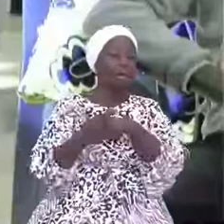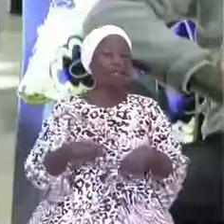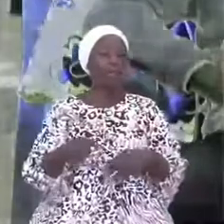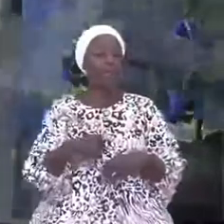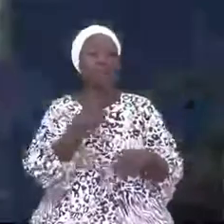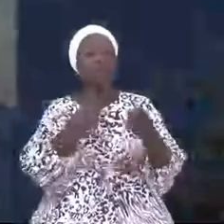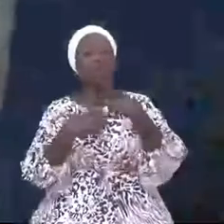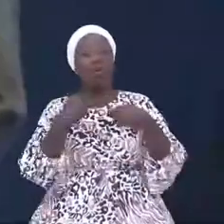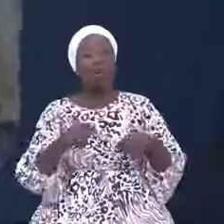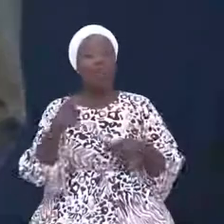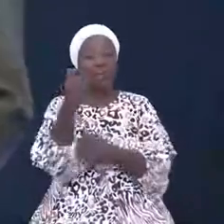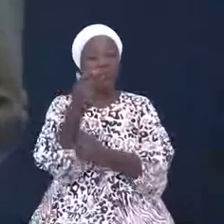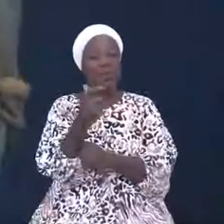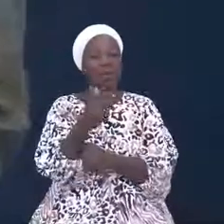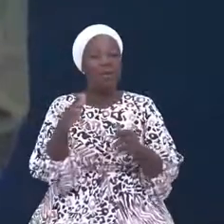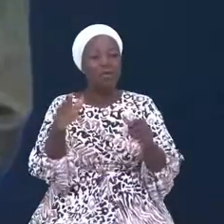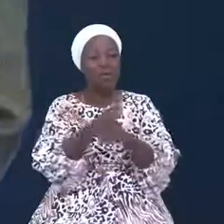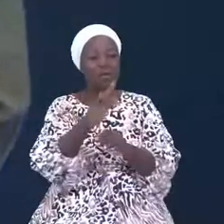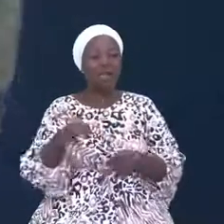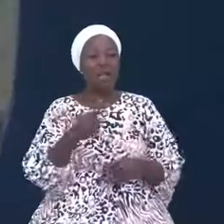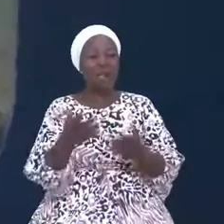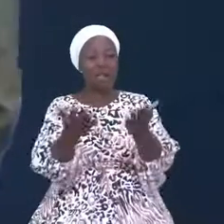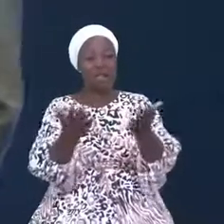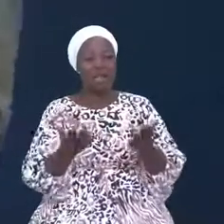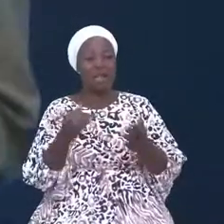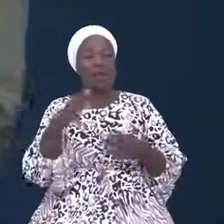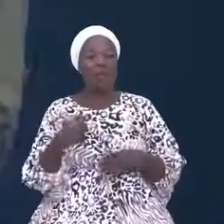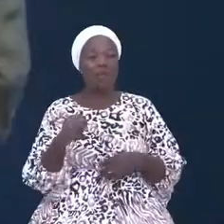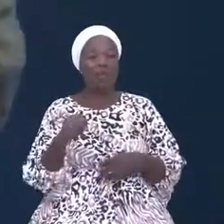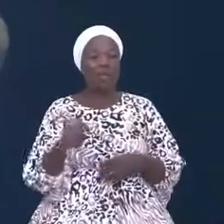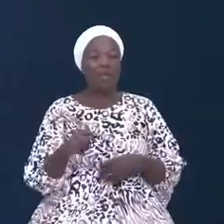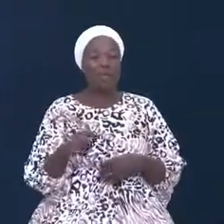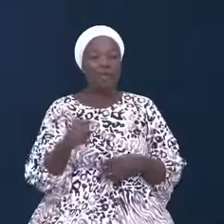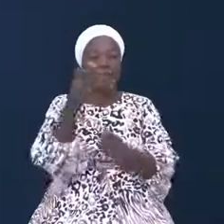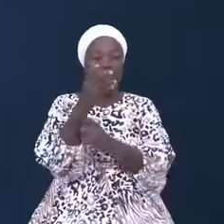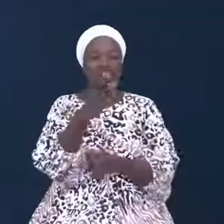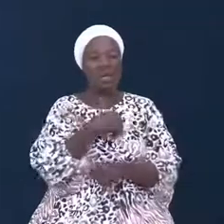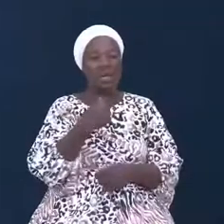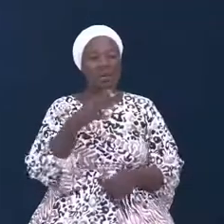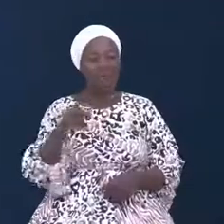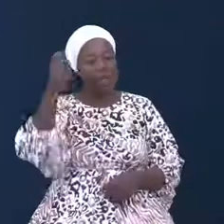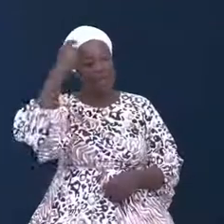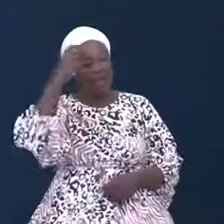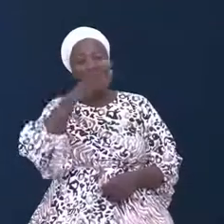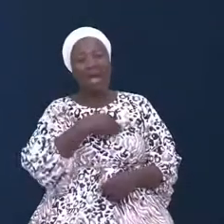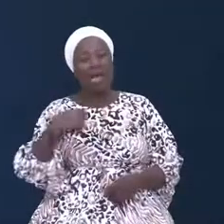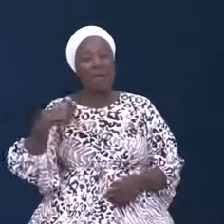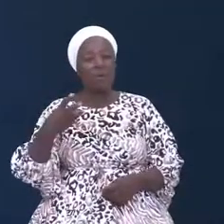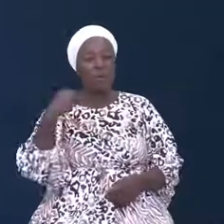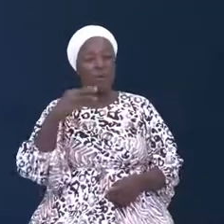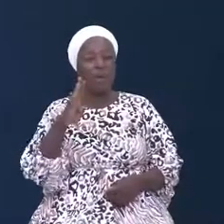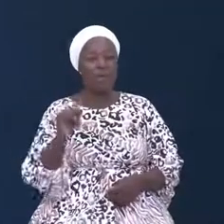autrefois selon les convoitises de notre chair, accomplissant les volontés de la chair et de nos